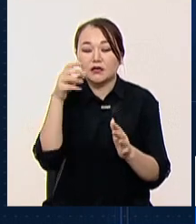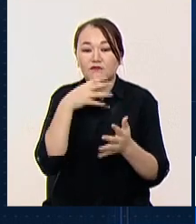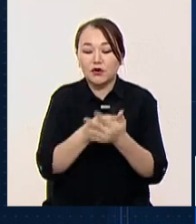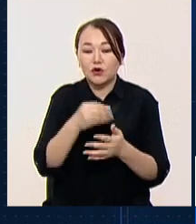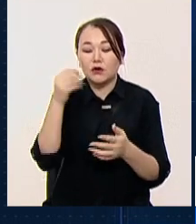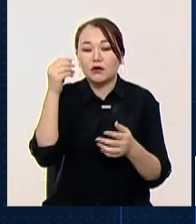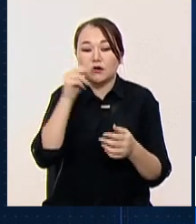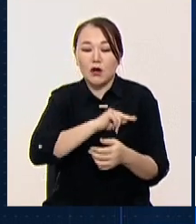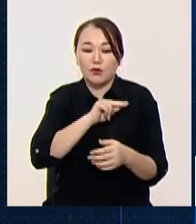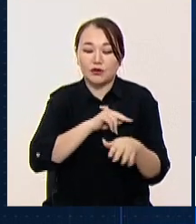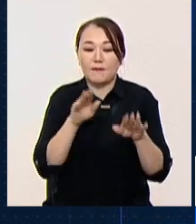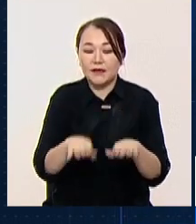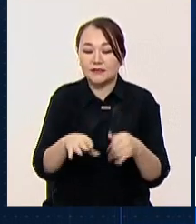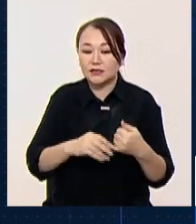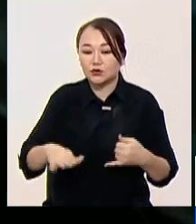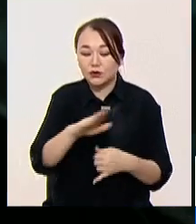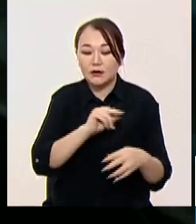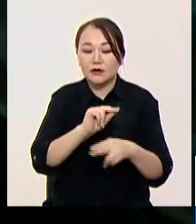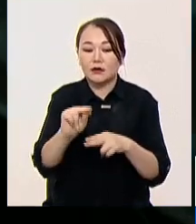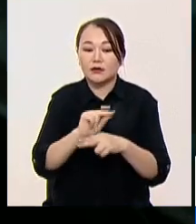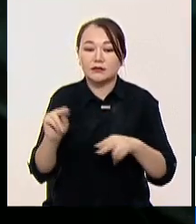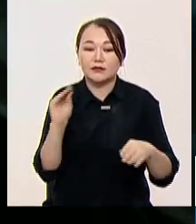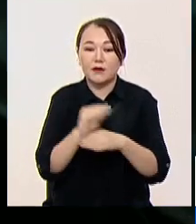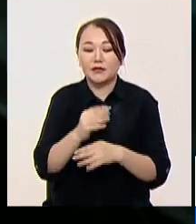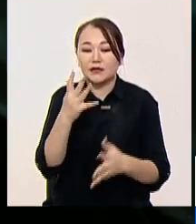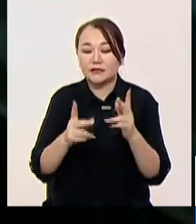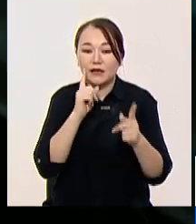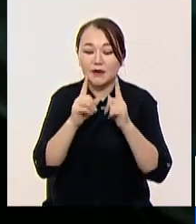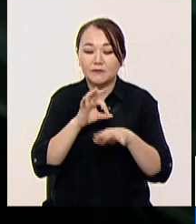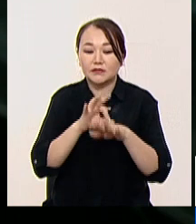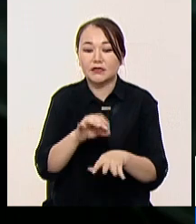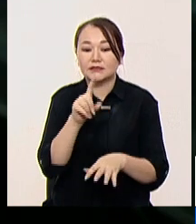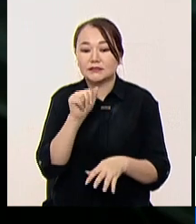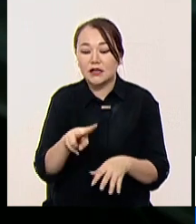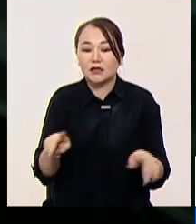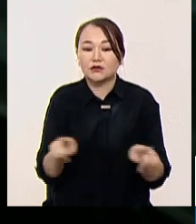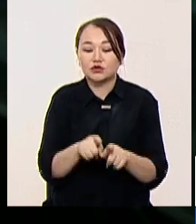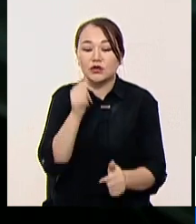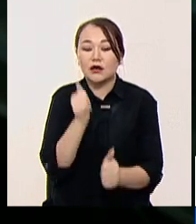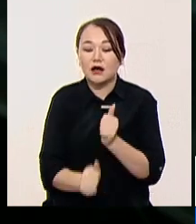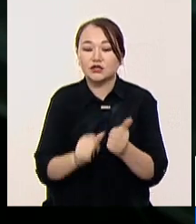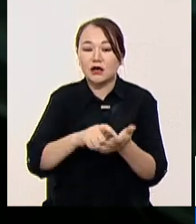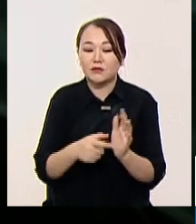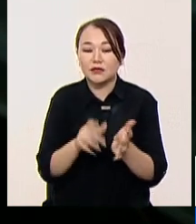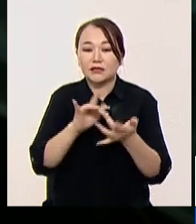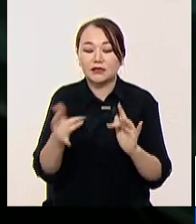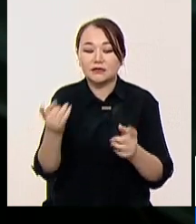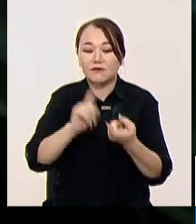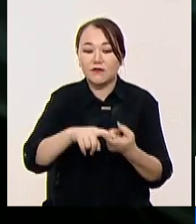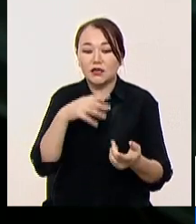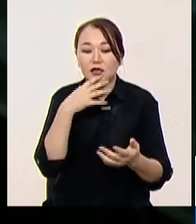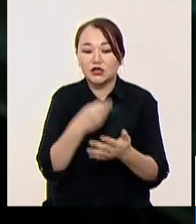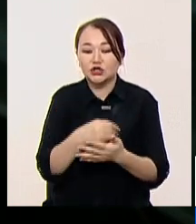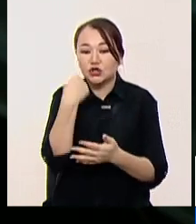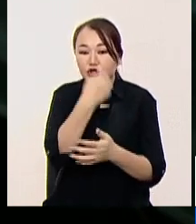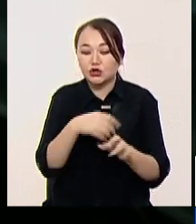зоналар, қосымша білім беруге арналған немесе жиын өткізетін залдар, сондай-ақ әр кабинетке интернетке қосылған жеке